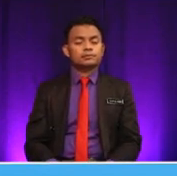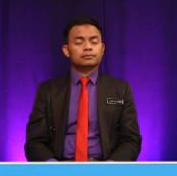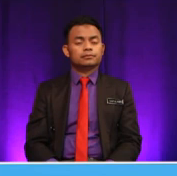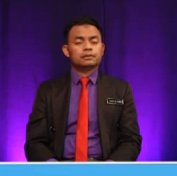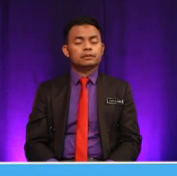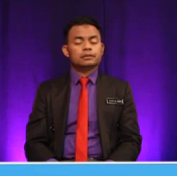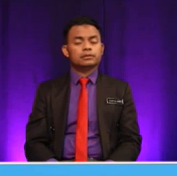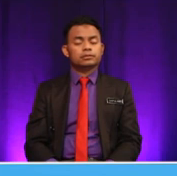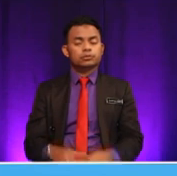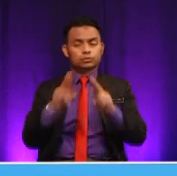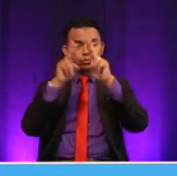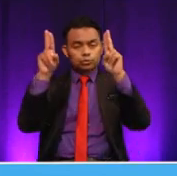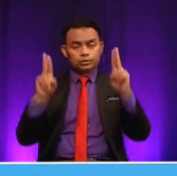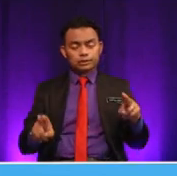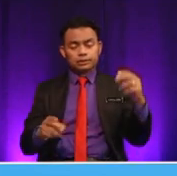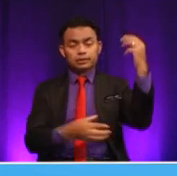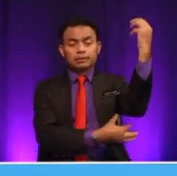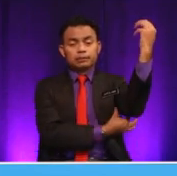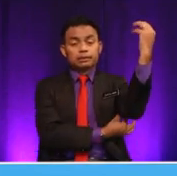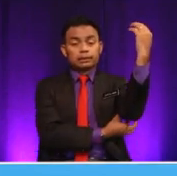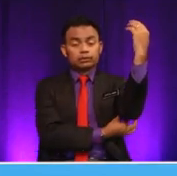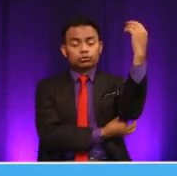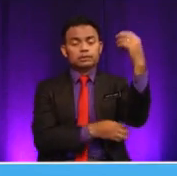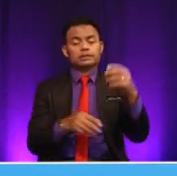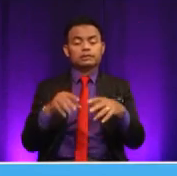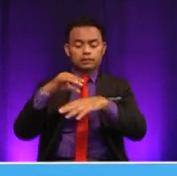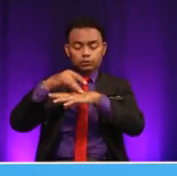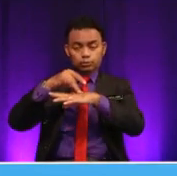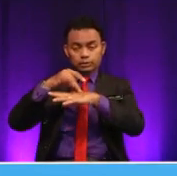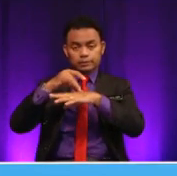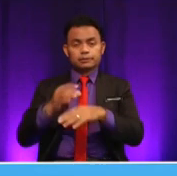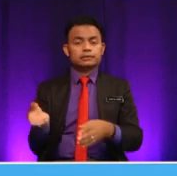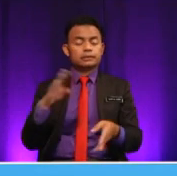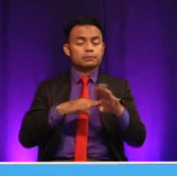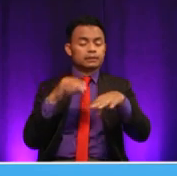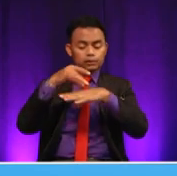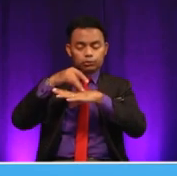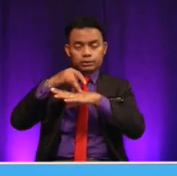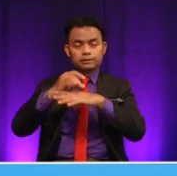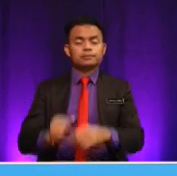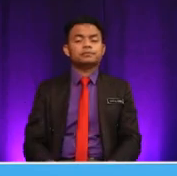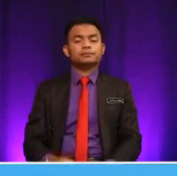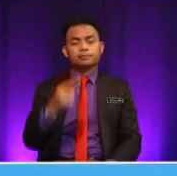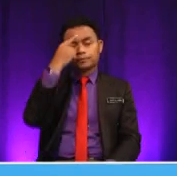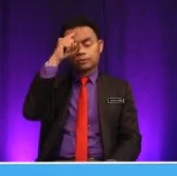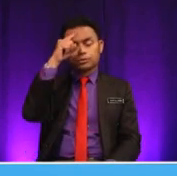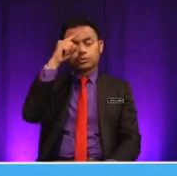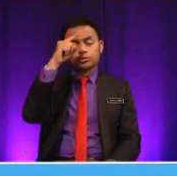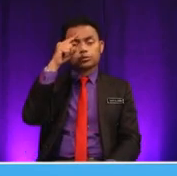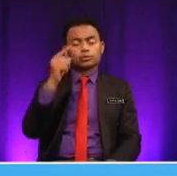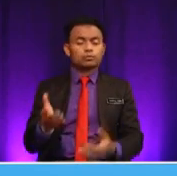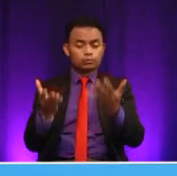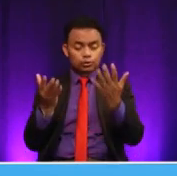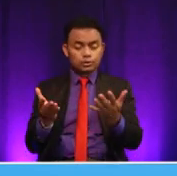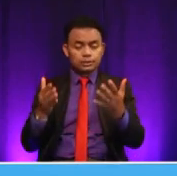untuk Komponen komposisi badan Oke jadi di sini cek guna maklum